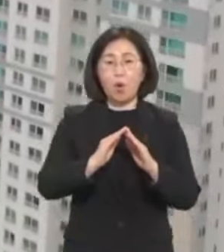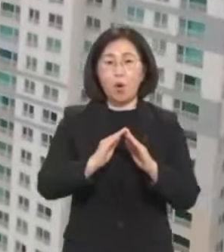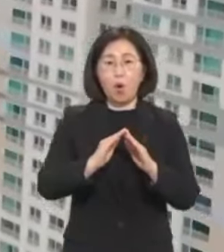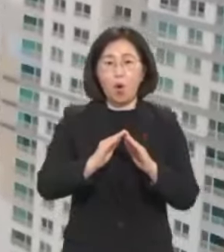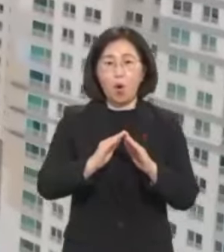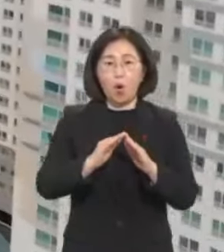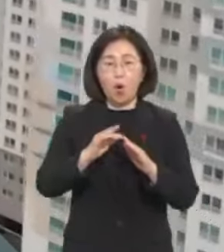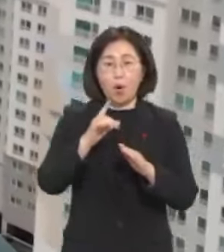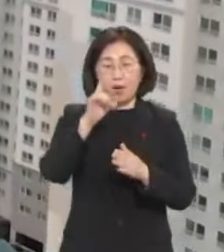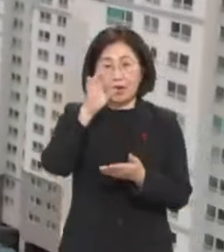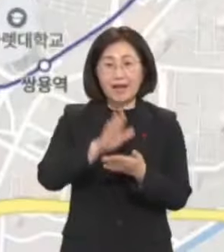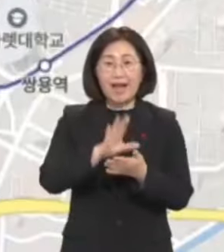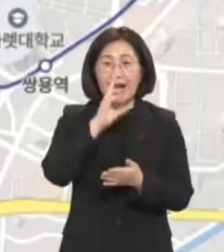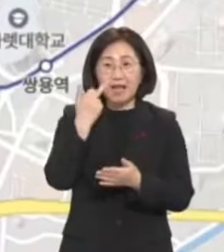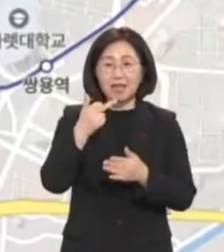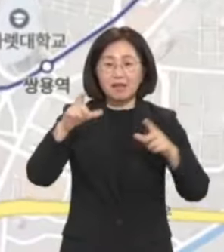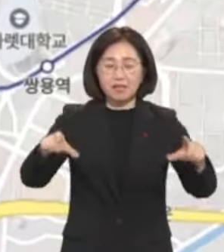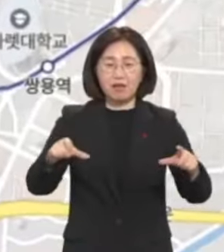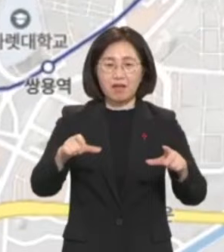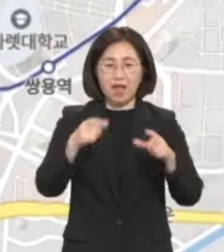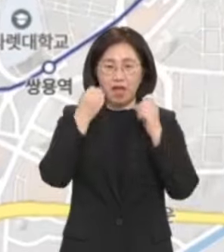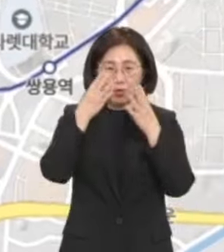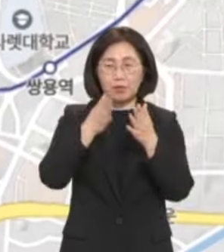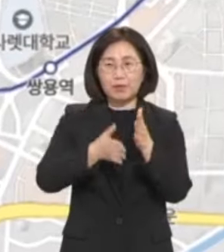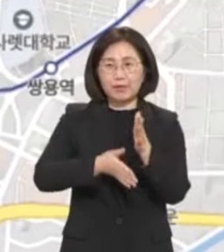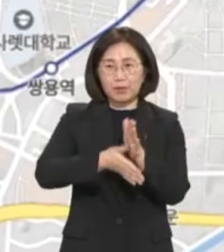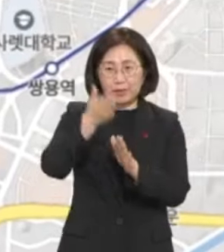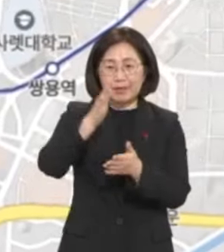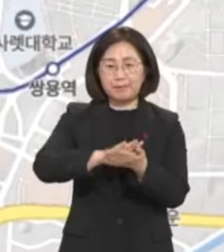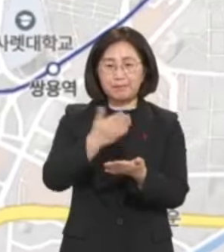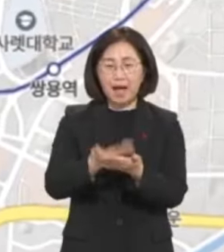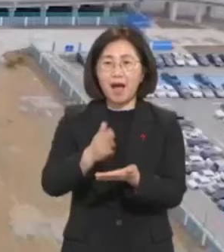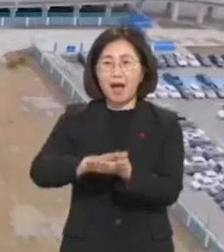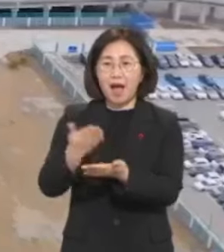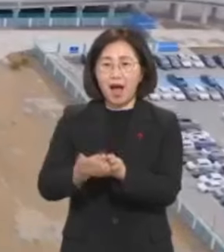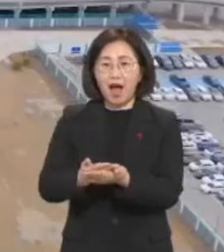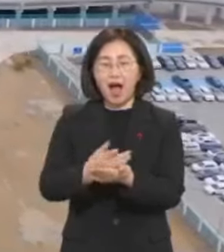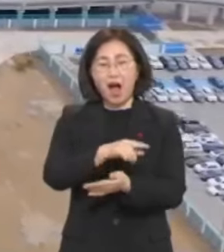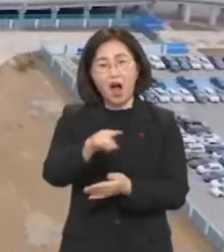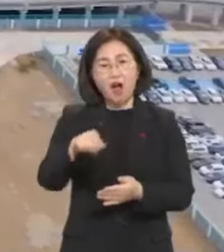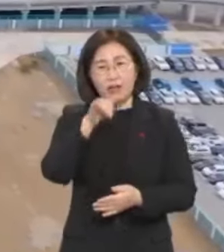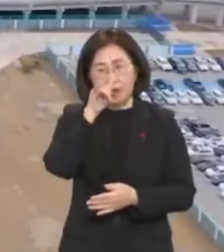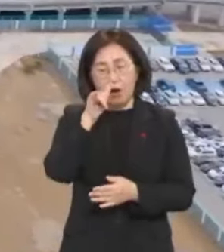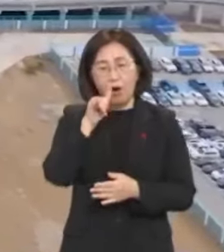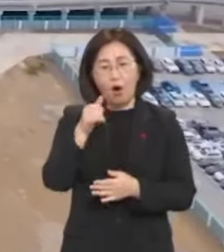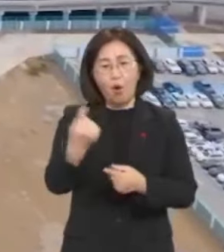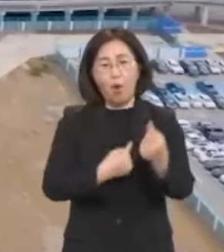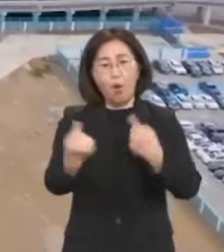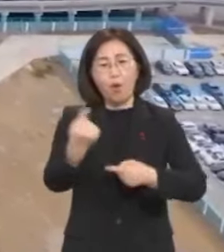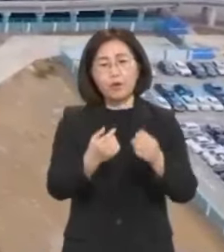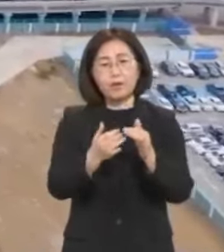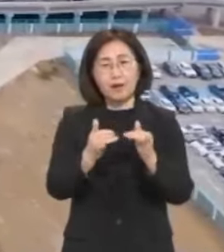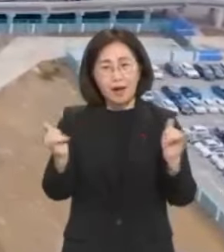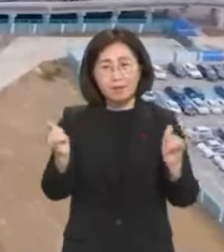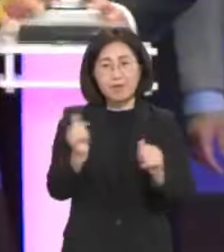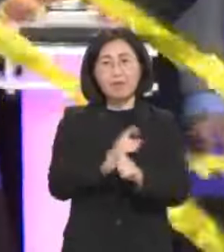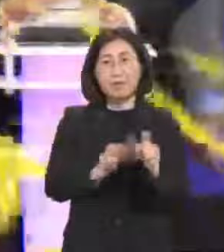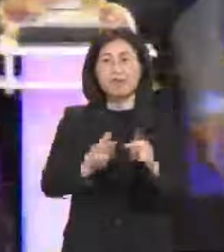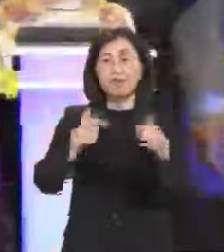융복합지구 등 천안아산 지역에 대규모 도시개발 사업이 이어지고 있는 점을 감안하면 이용객은 더 늘어날